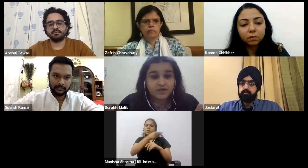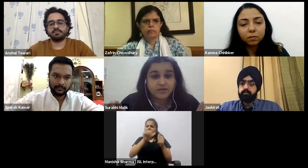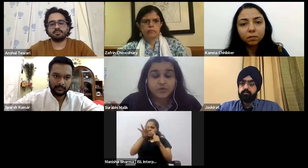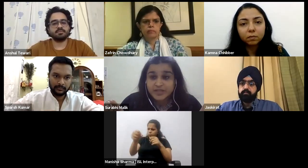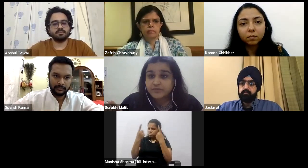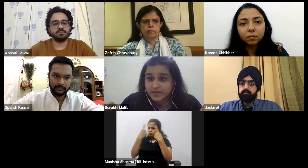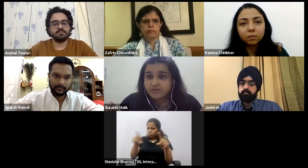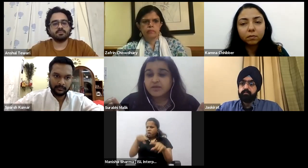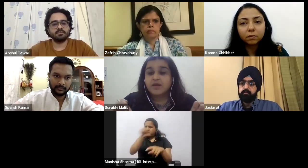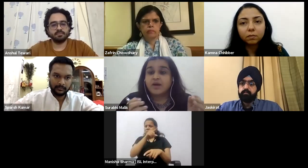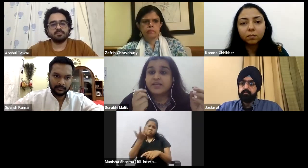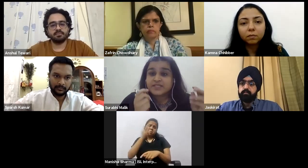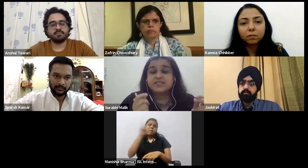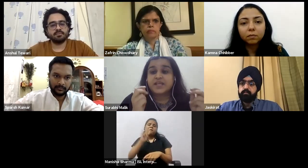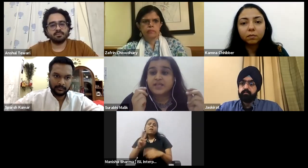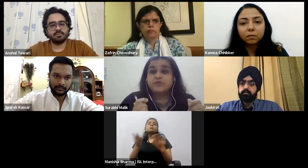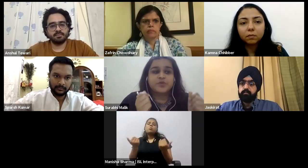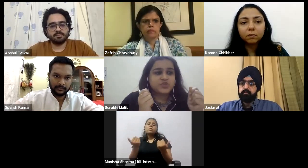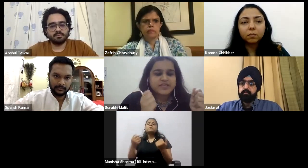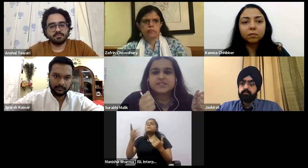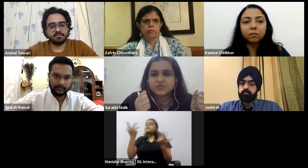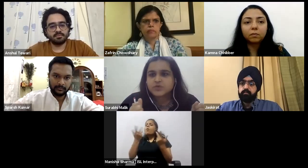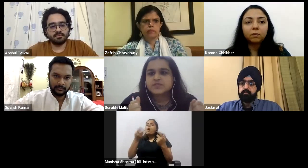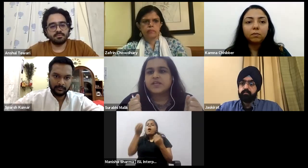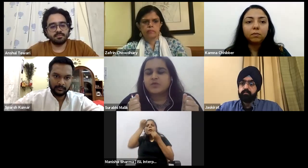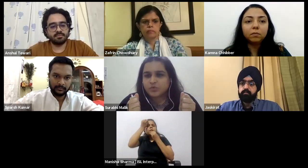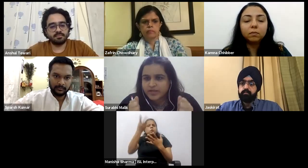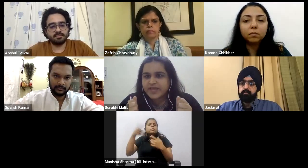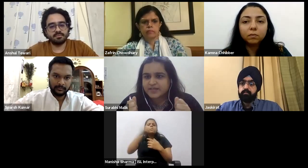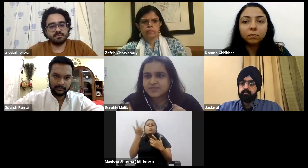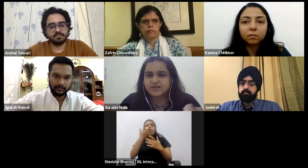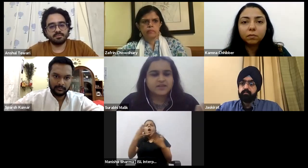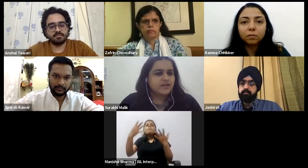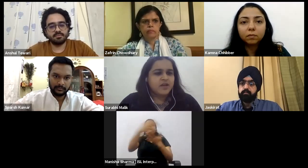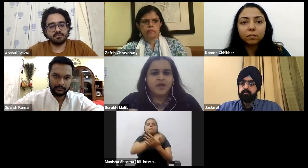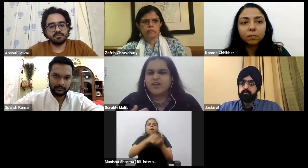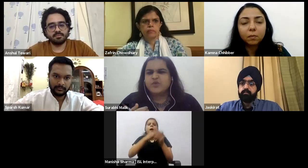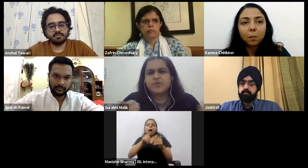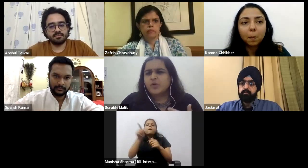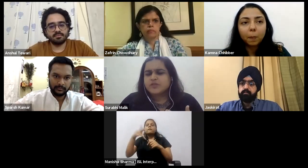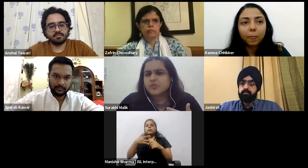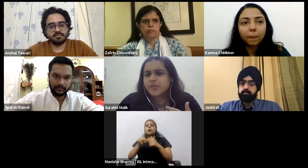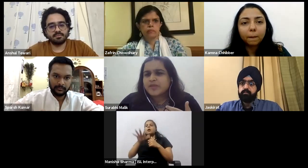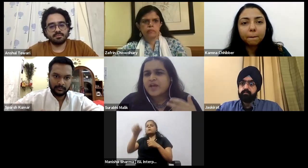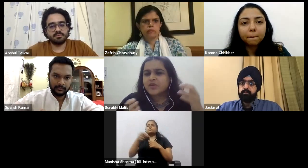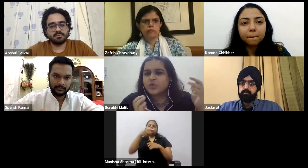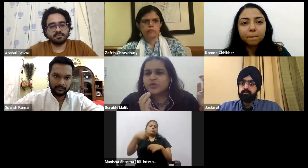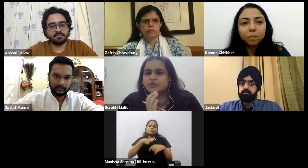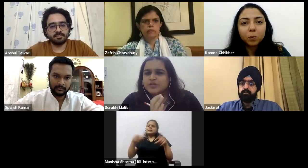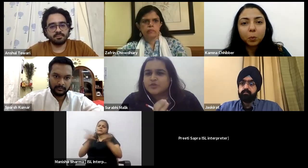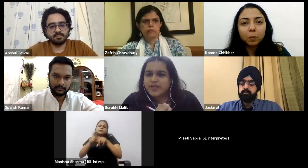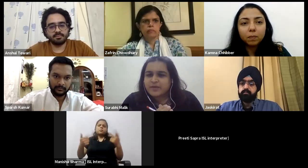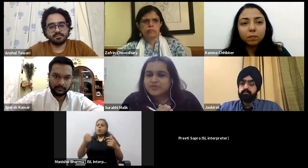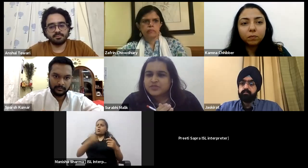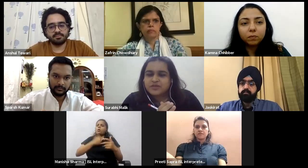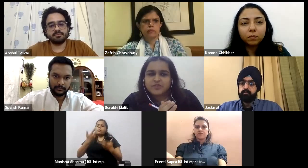they live in. किस तरह की information किस source से उनको लेके access करनी है. You and me also probably have our own